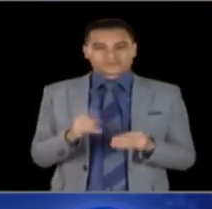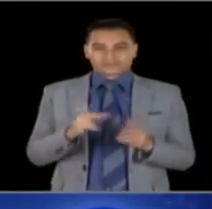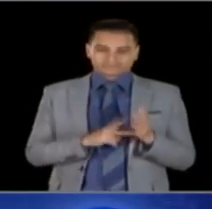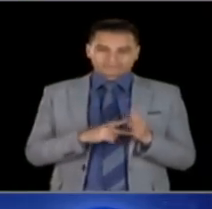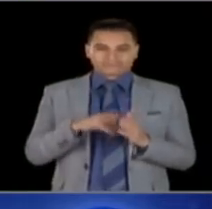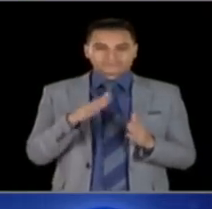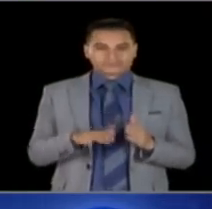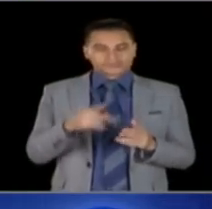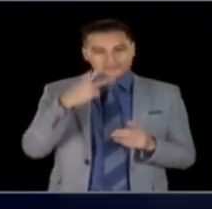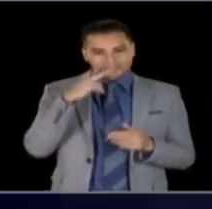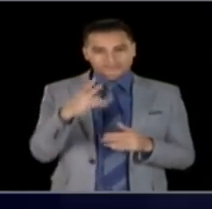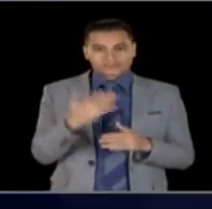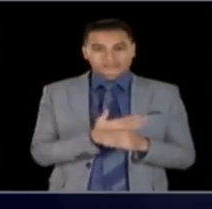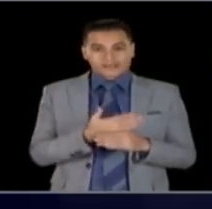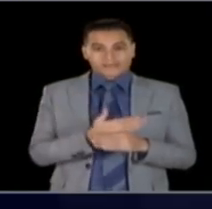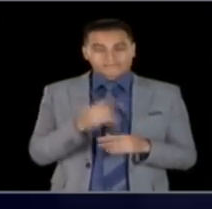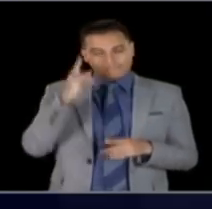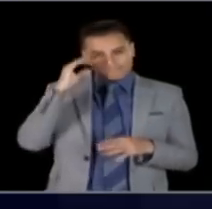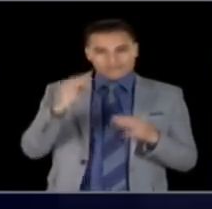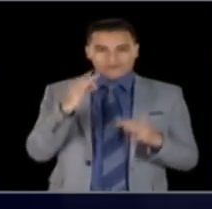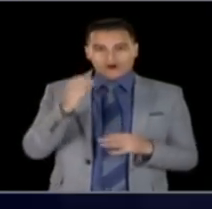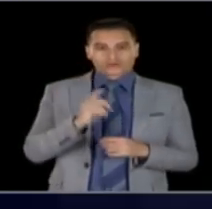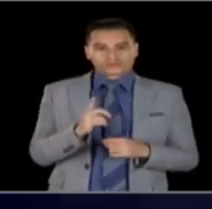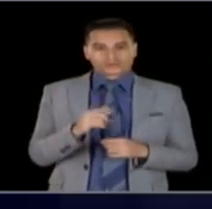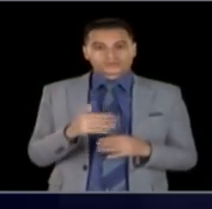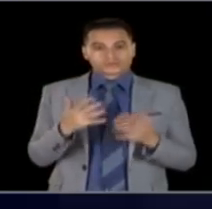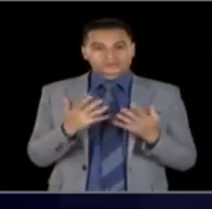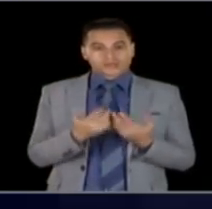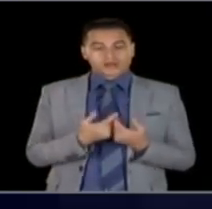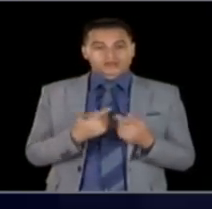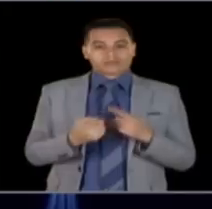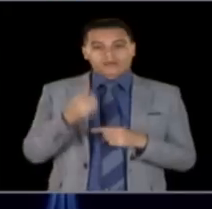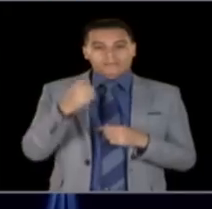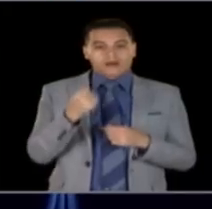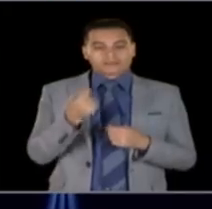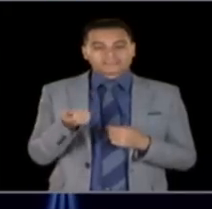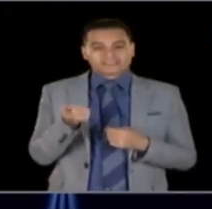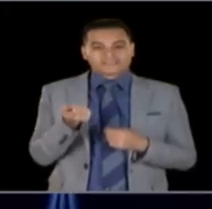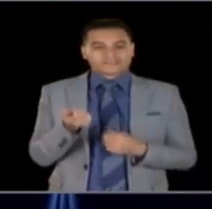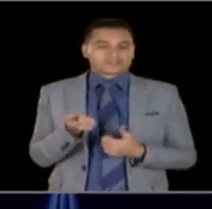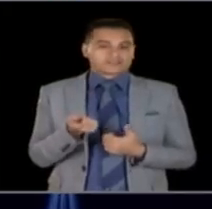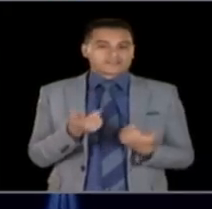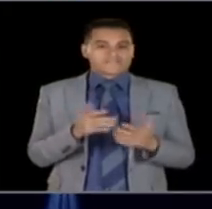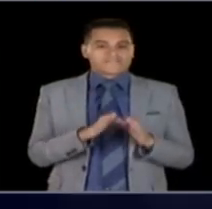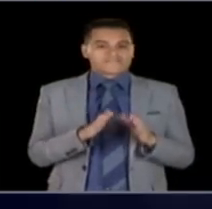الريسك وانتوا غلطانين علشان ما فكرتوش. الضربة القاضية، مفيش نقاط،